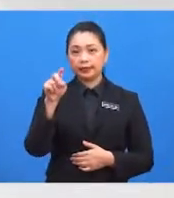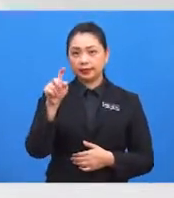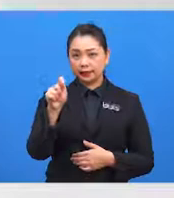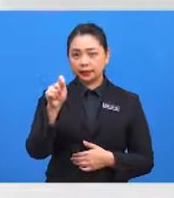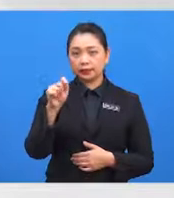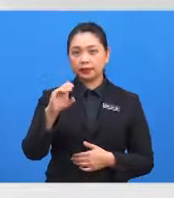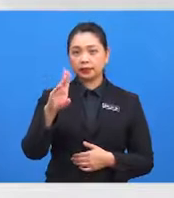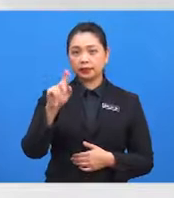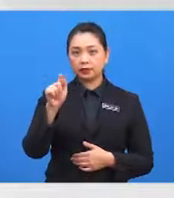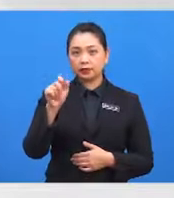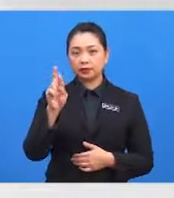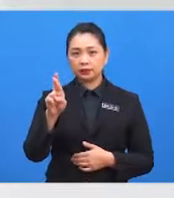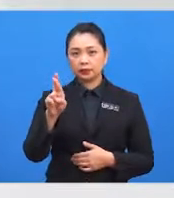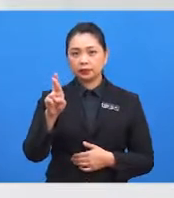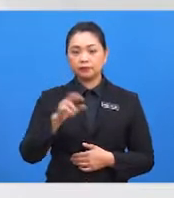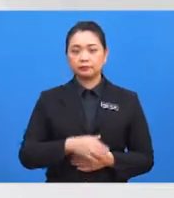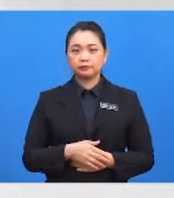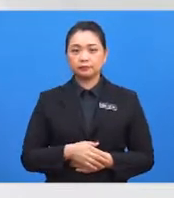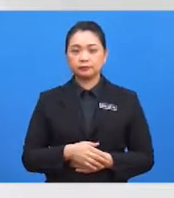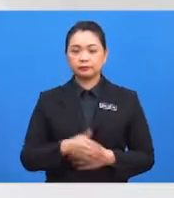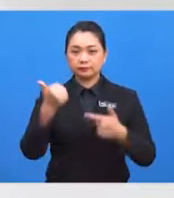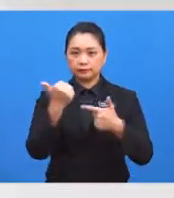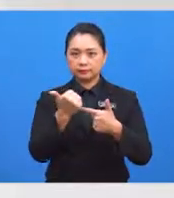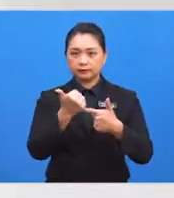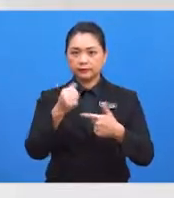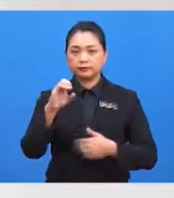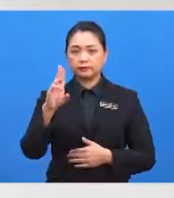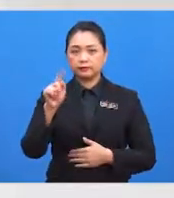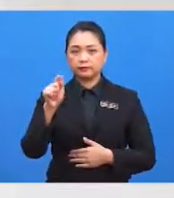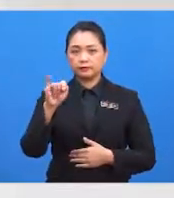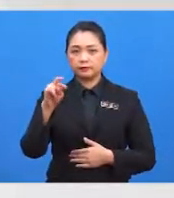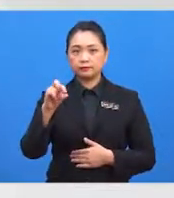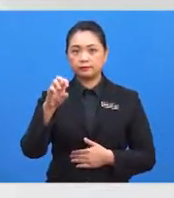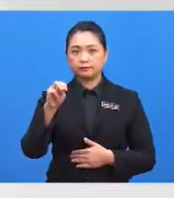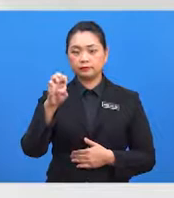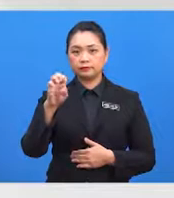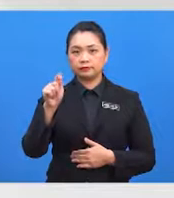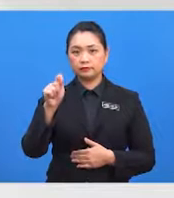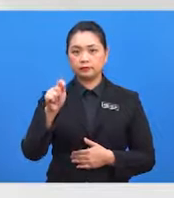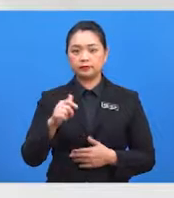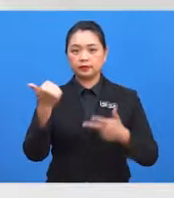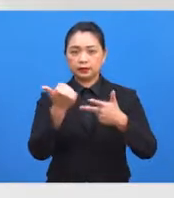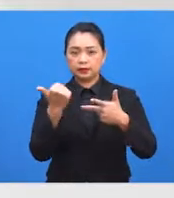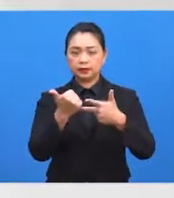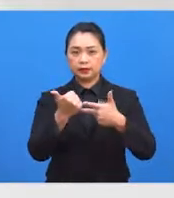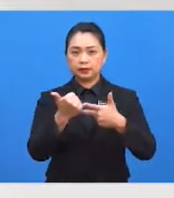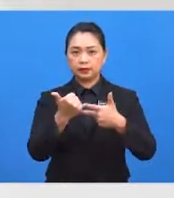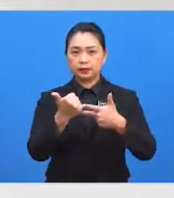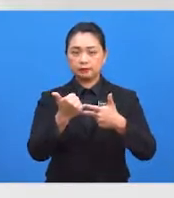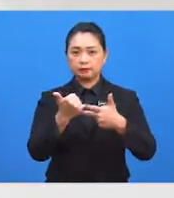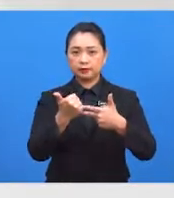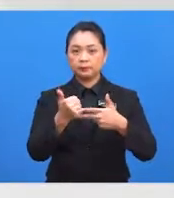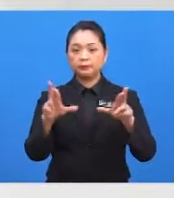anti-cutter. Yang kedua, cutting mat. Dan yang ketiga